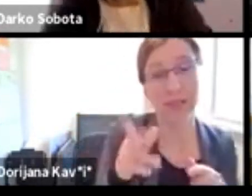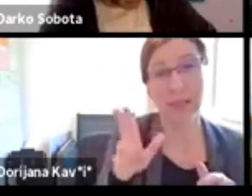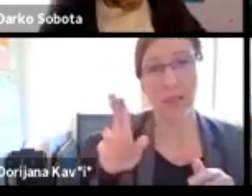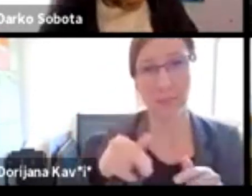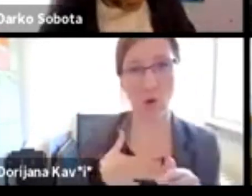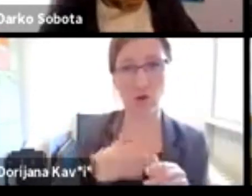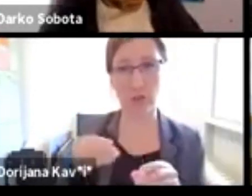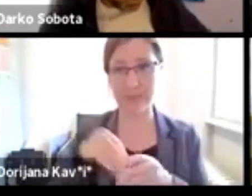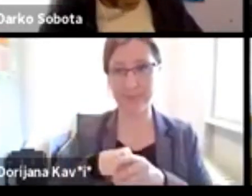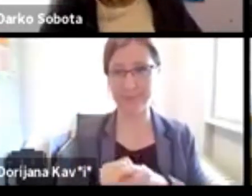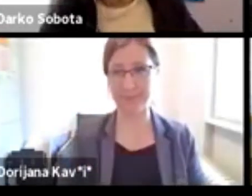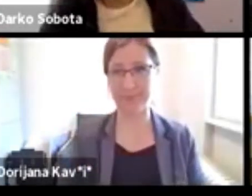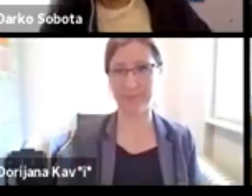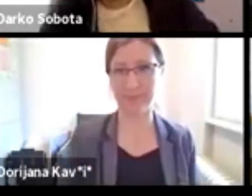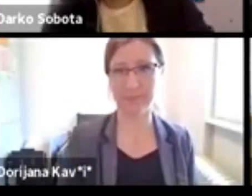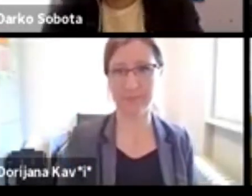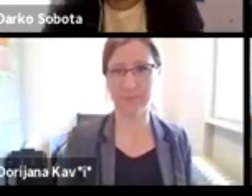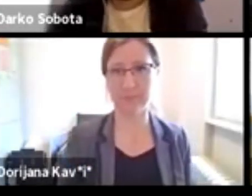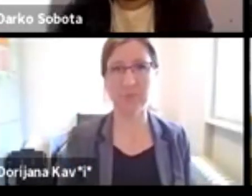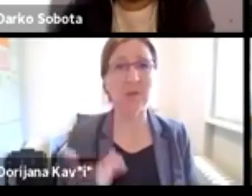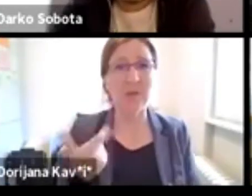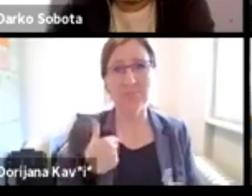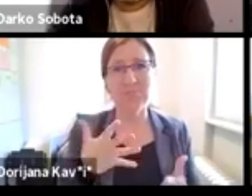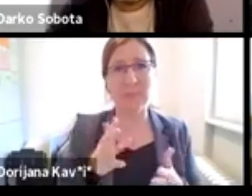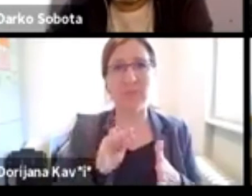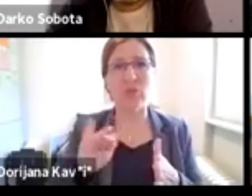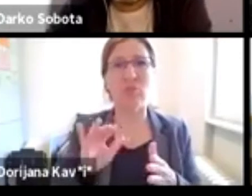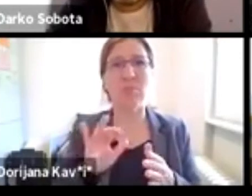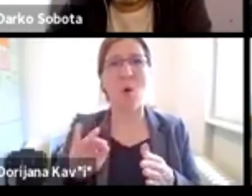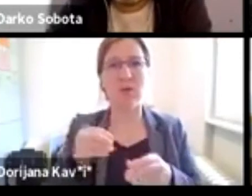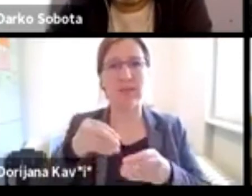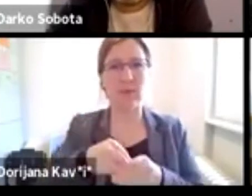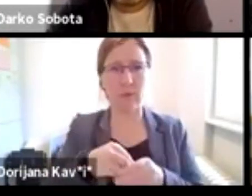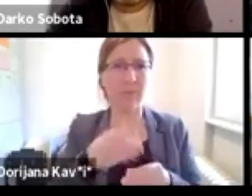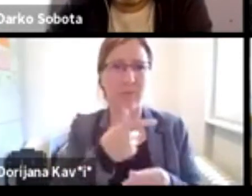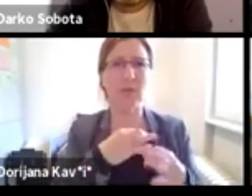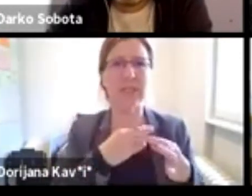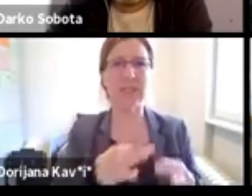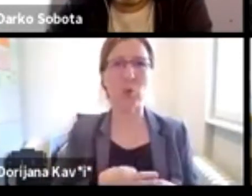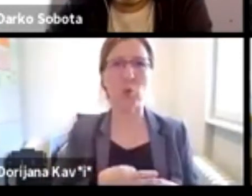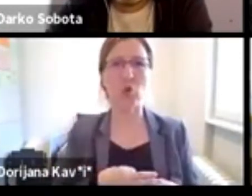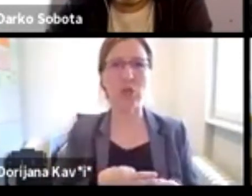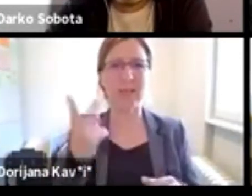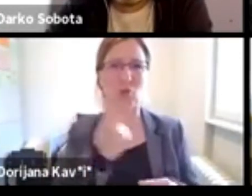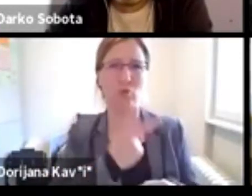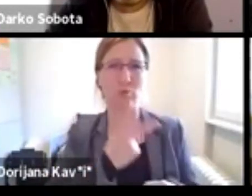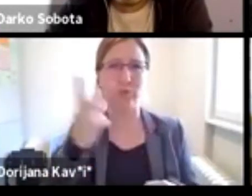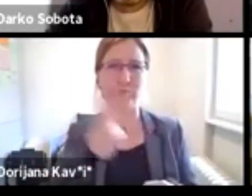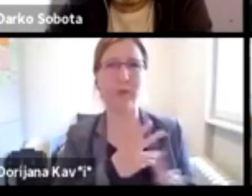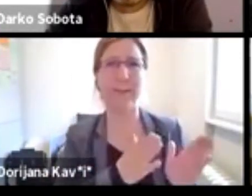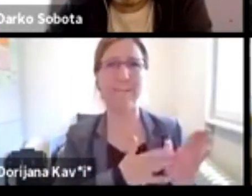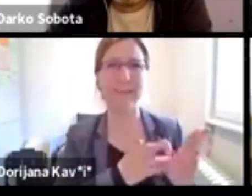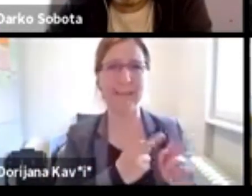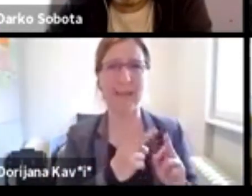nešto? Nemam ništa posebno dodati što se tiče stručnog dijela, tu su Mija i Darko doma. Ja bih htio samo pozdraviti